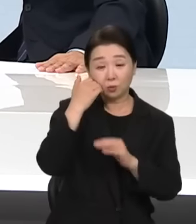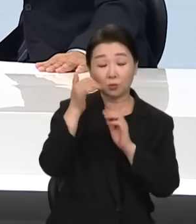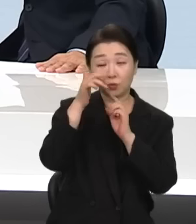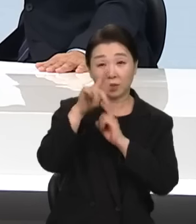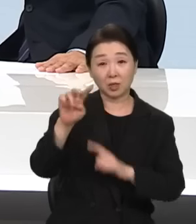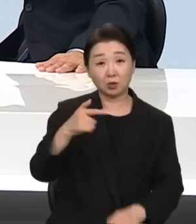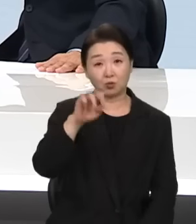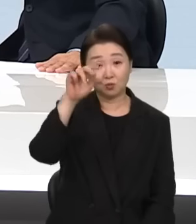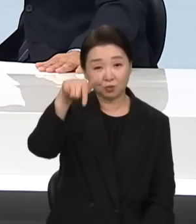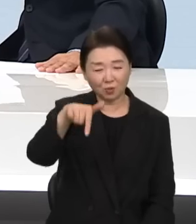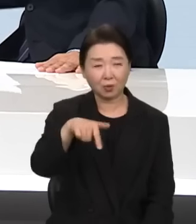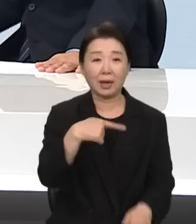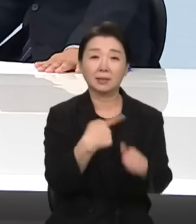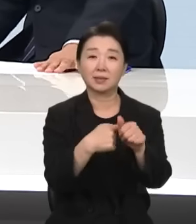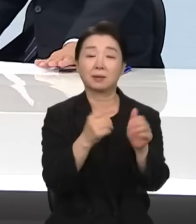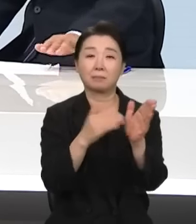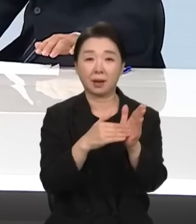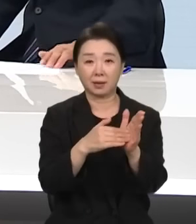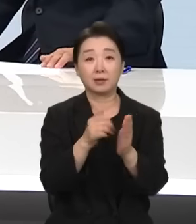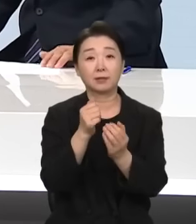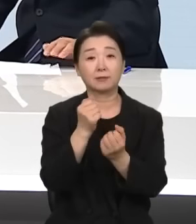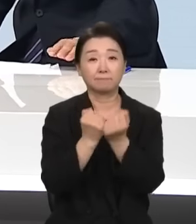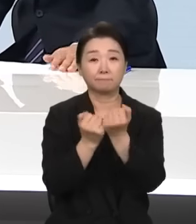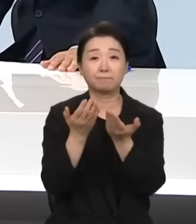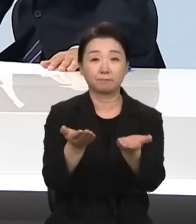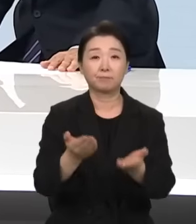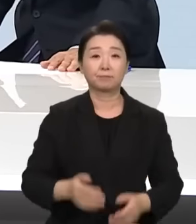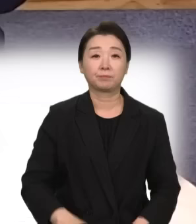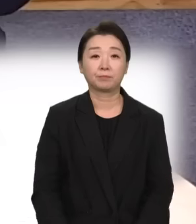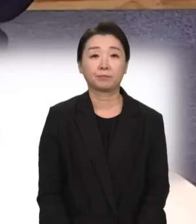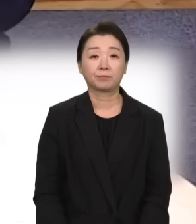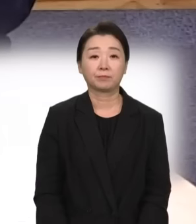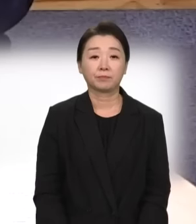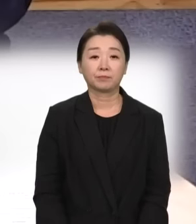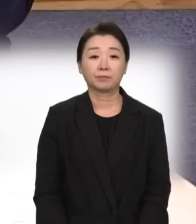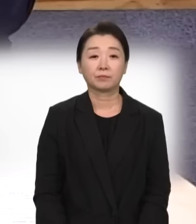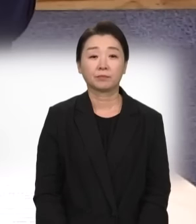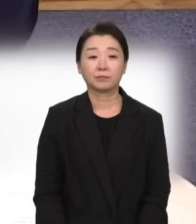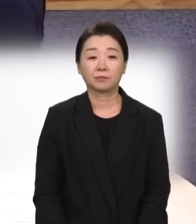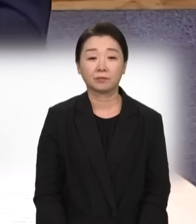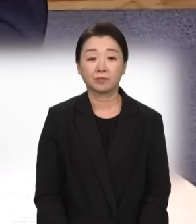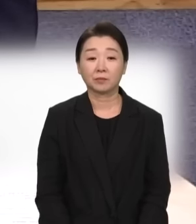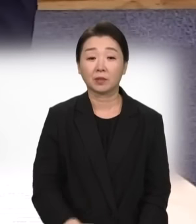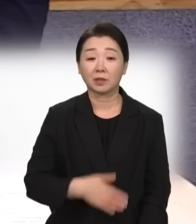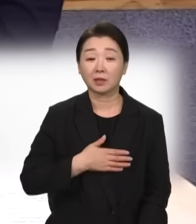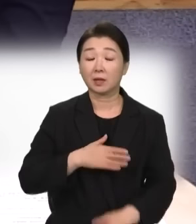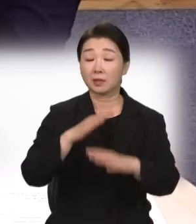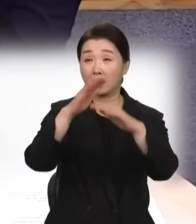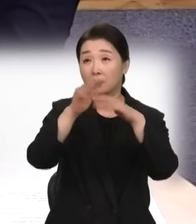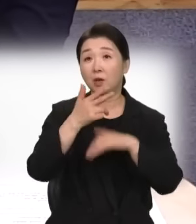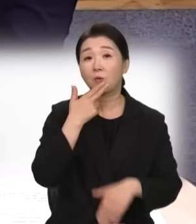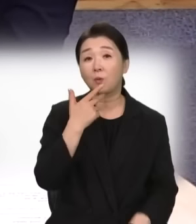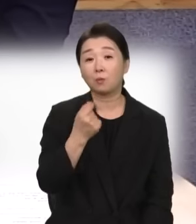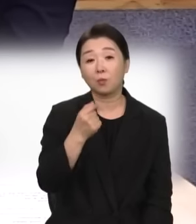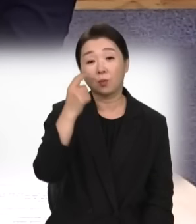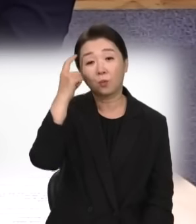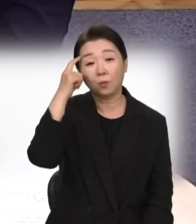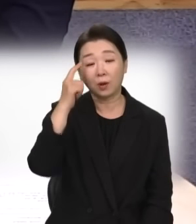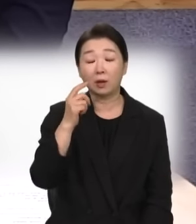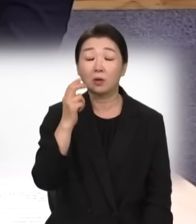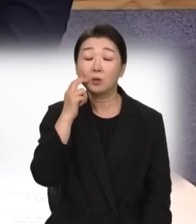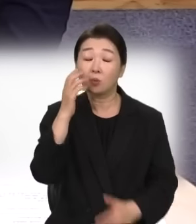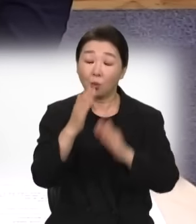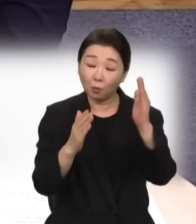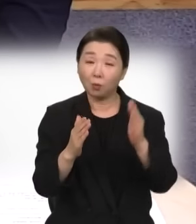의원이 이에 대해서 지적을 했는데 직접 들어보시죠 저는 용한 걸고 그 도봉